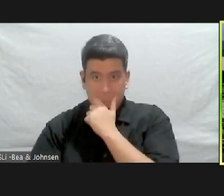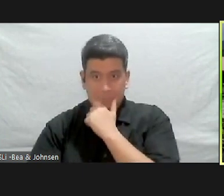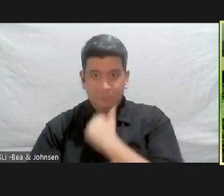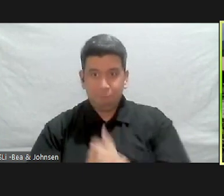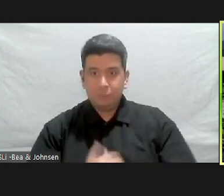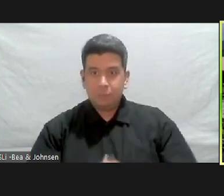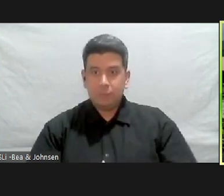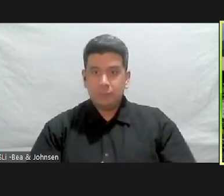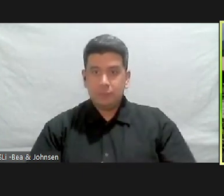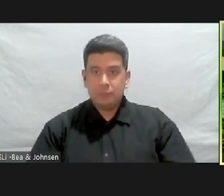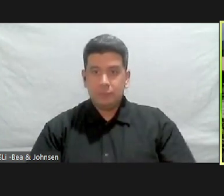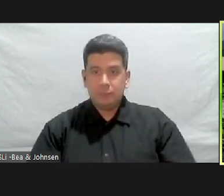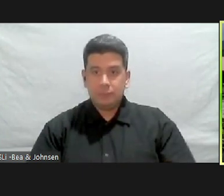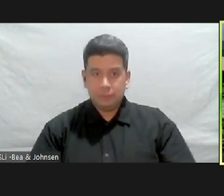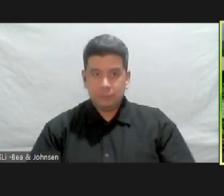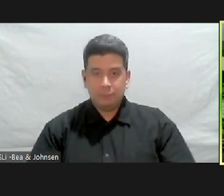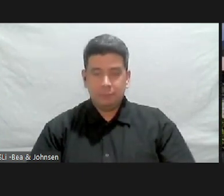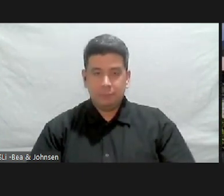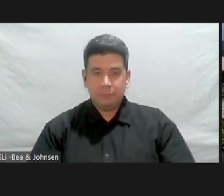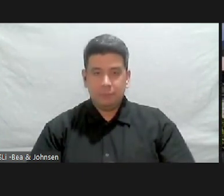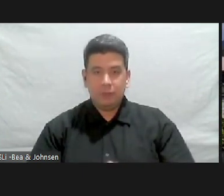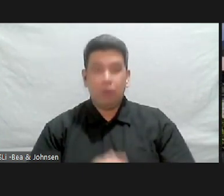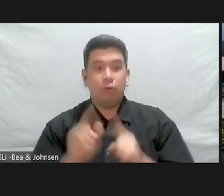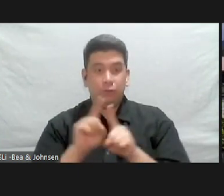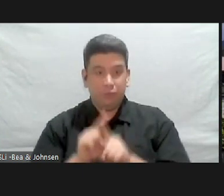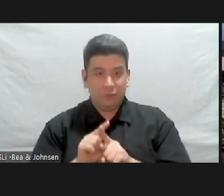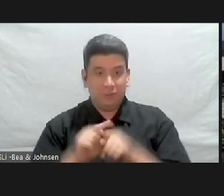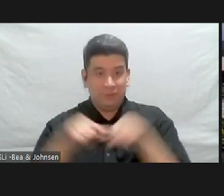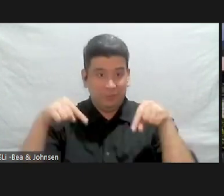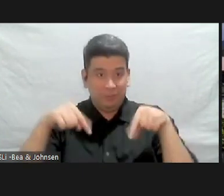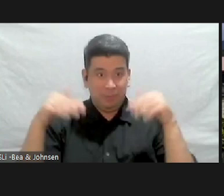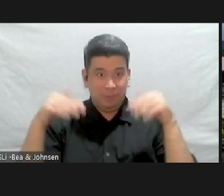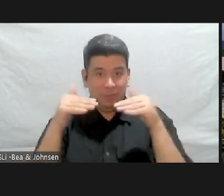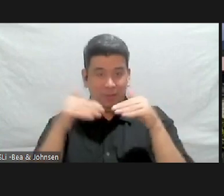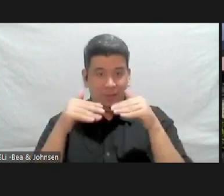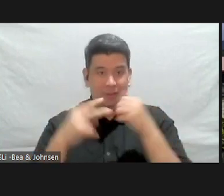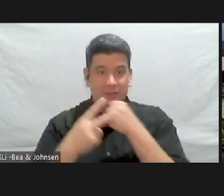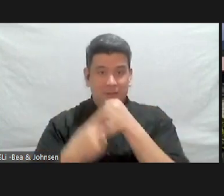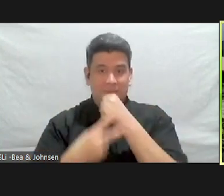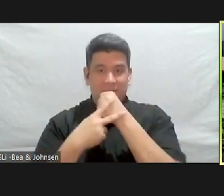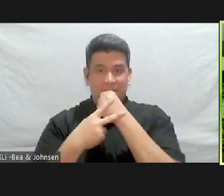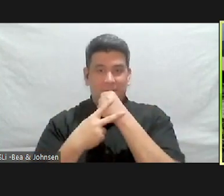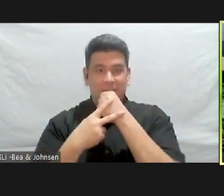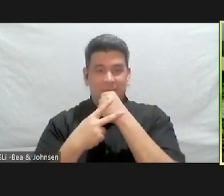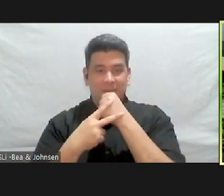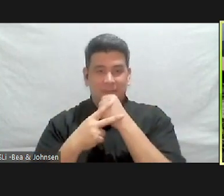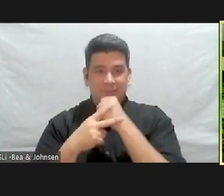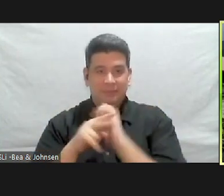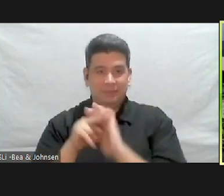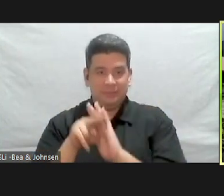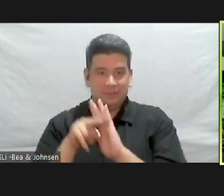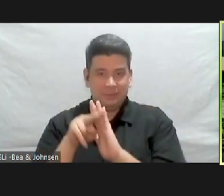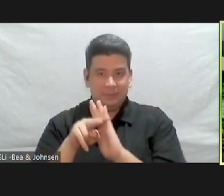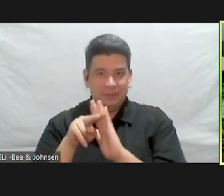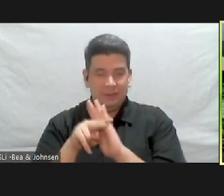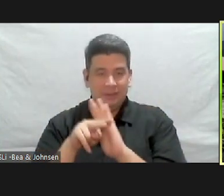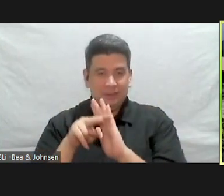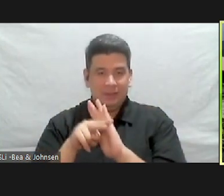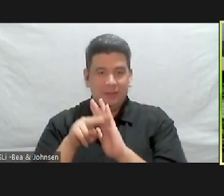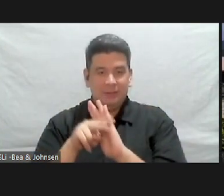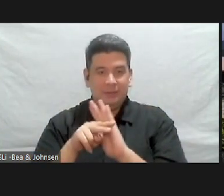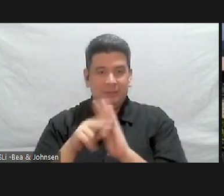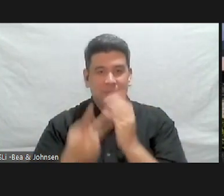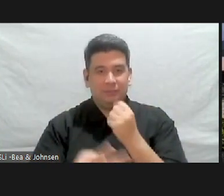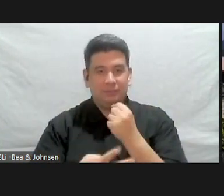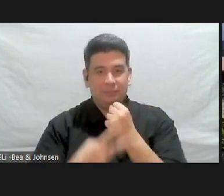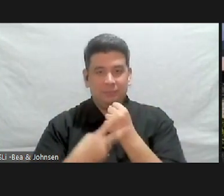yung recording. Ay, opo. Sige po. Makinigan ulit yung sinabi ni Teacher Epang, eh. Talagang very opo. Inspiring. At po,